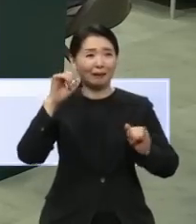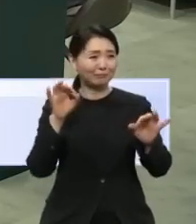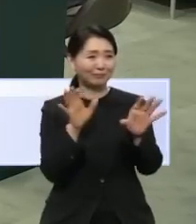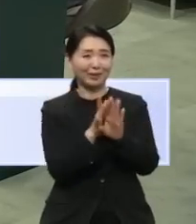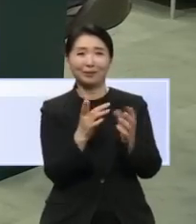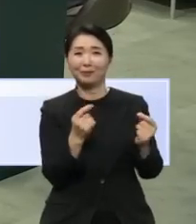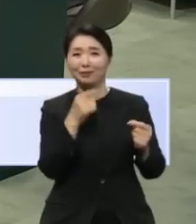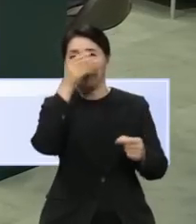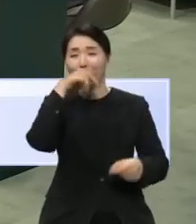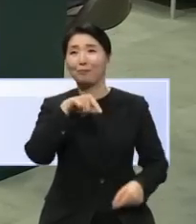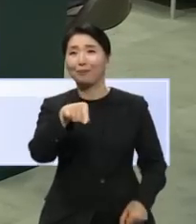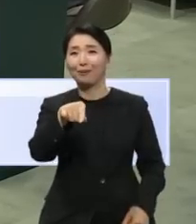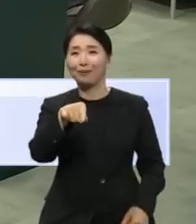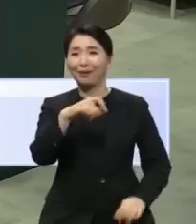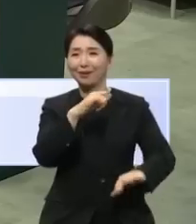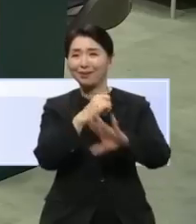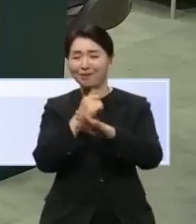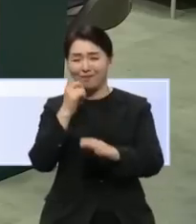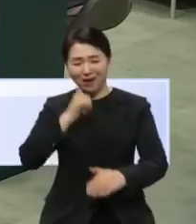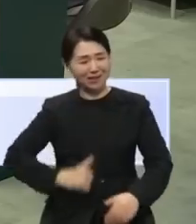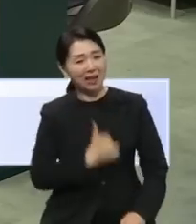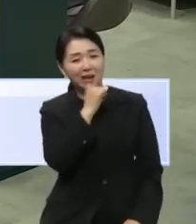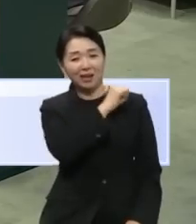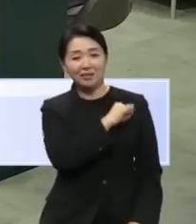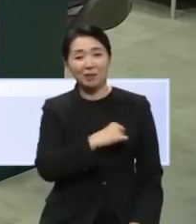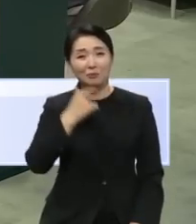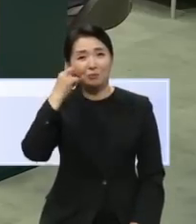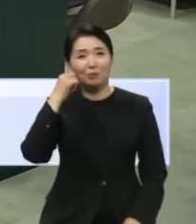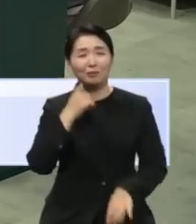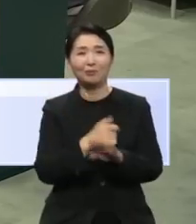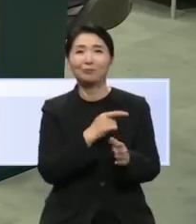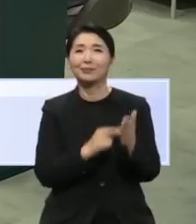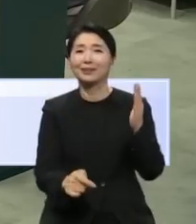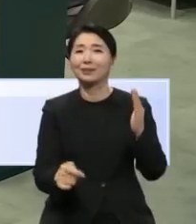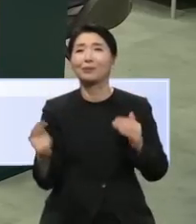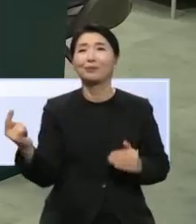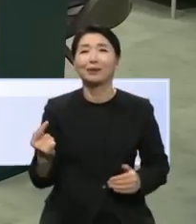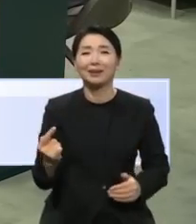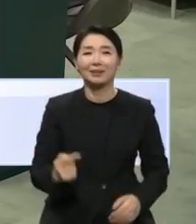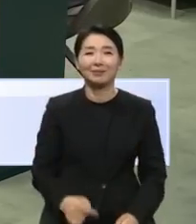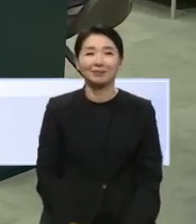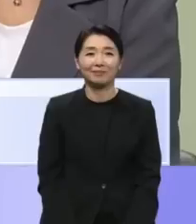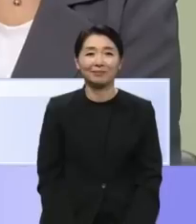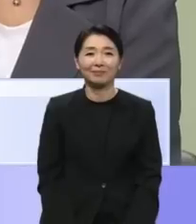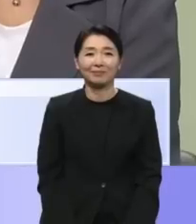그런 걸 보고 이제 불의를 못 참는 분들이 오히려 또 피해를 볼 수도 있습니다 사실